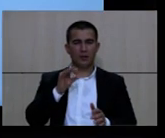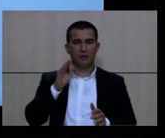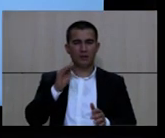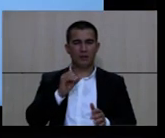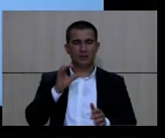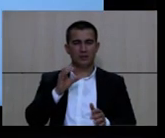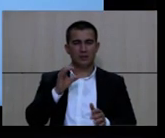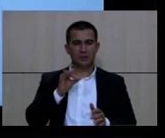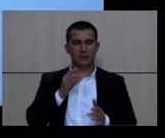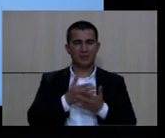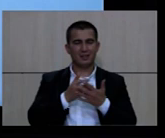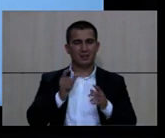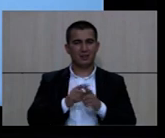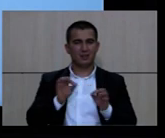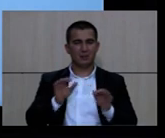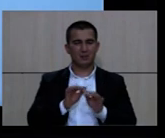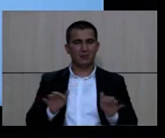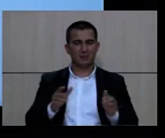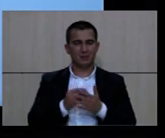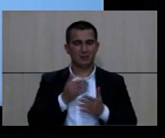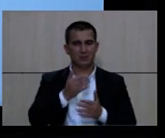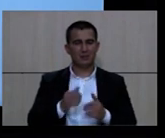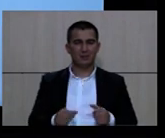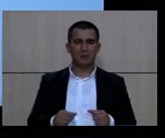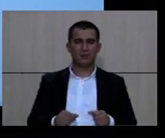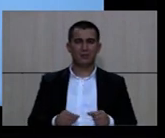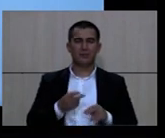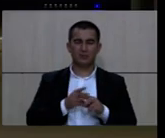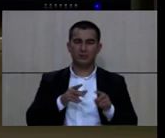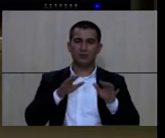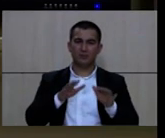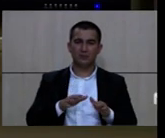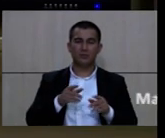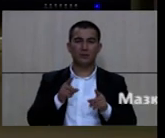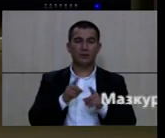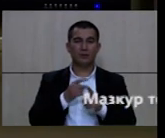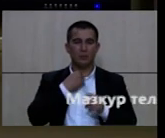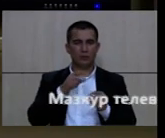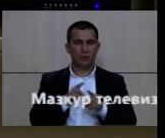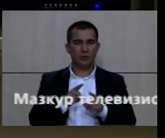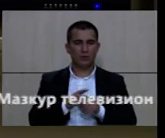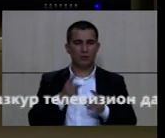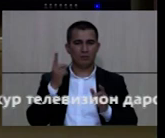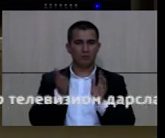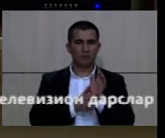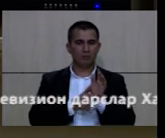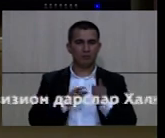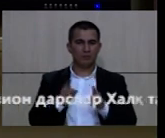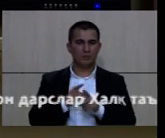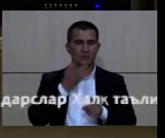sol, la, si. Demek bu yerda ham 7 ta nota. Demek bunlar ham bir-biriga o'xshash ekan. Xuddi 7 xil rang